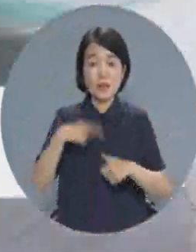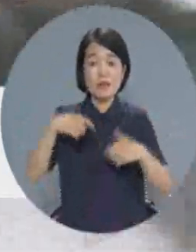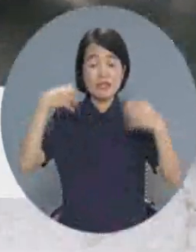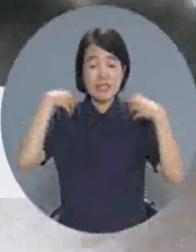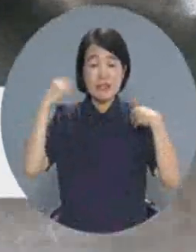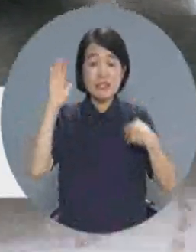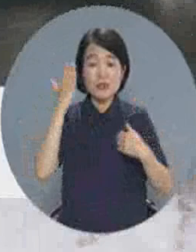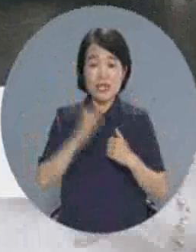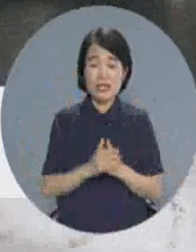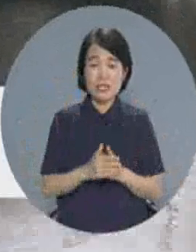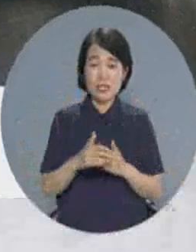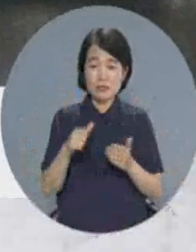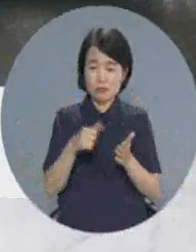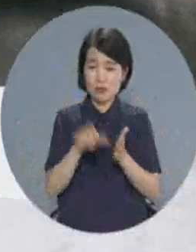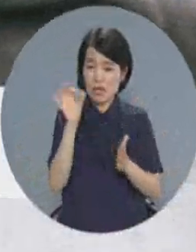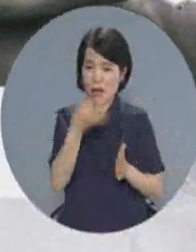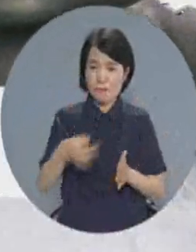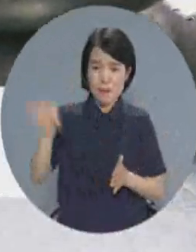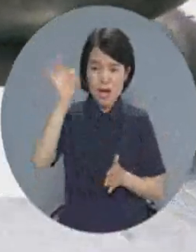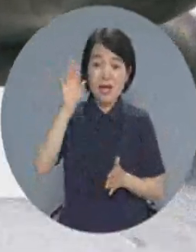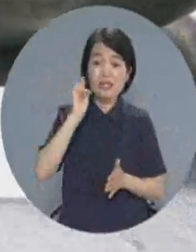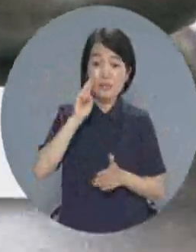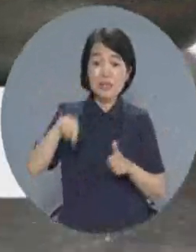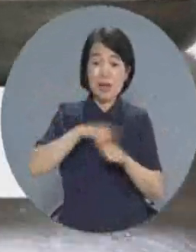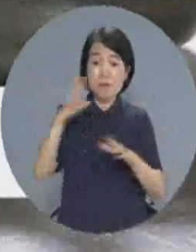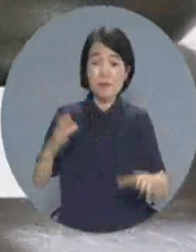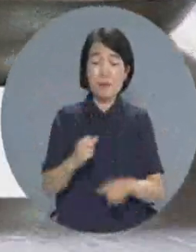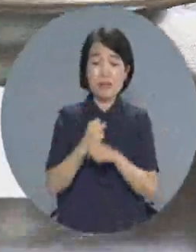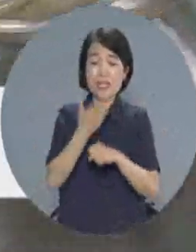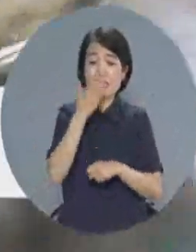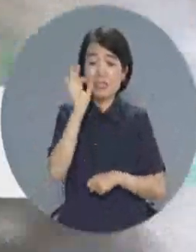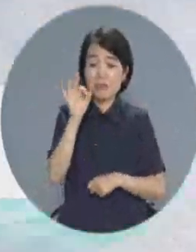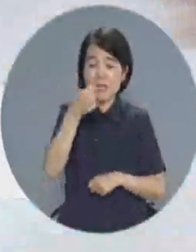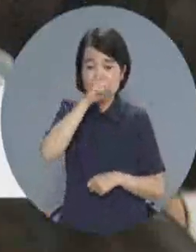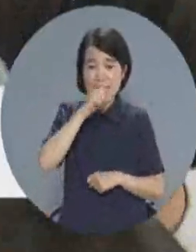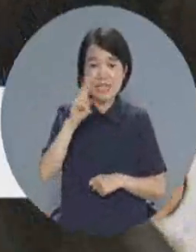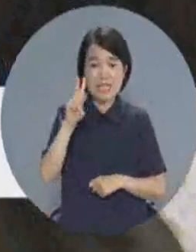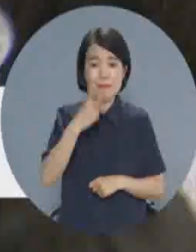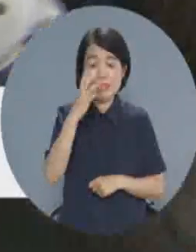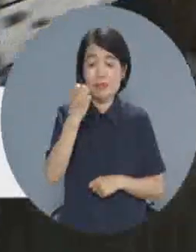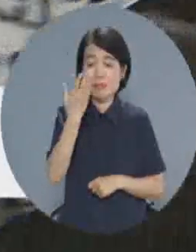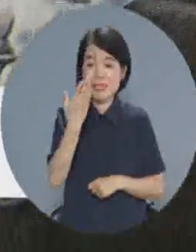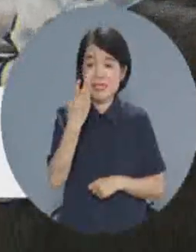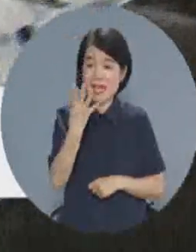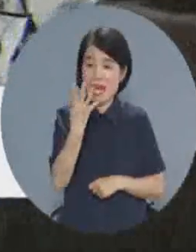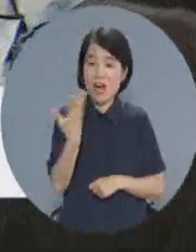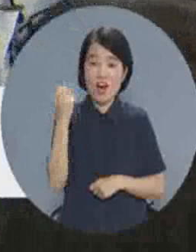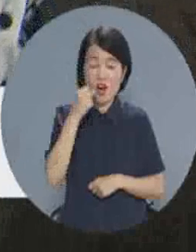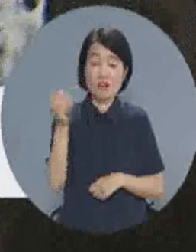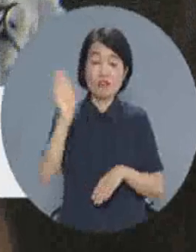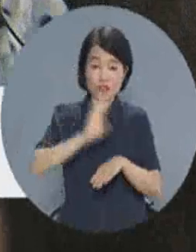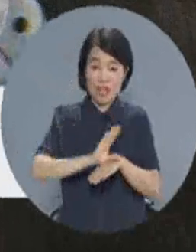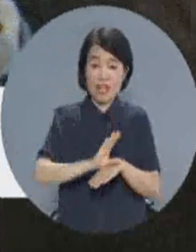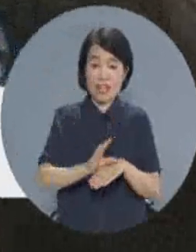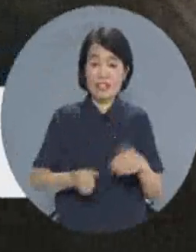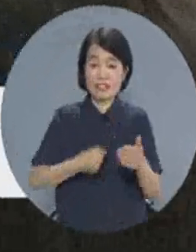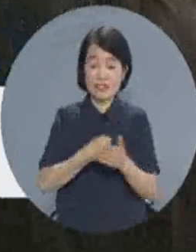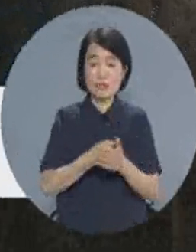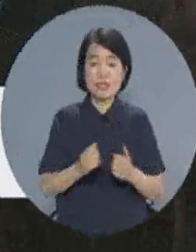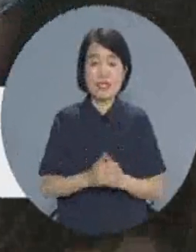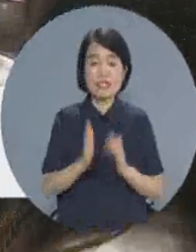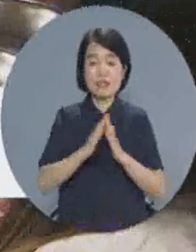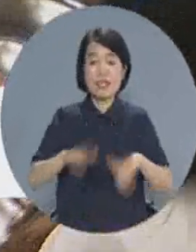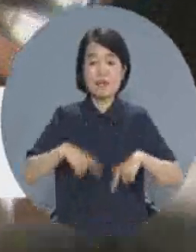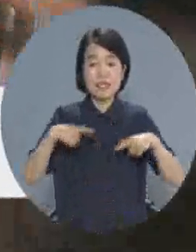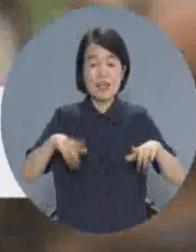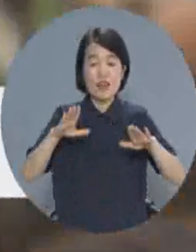전라남도교육청은 최근 급격한 물가 상승 등을 고려해 급식비 예산을 234억 원 추가 편성했습니다. 전남